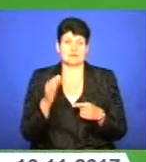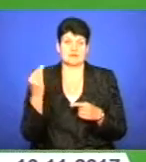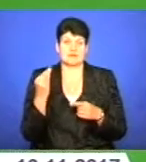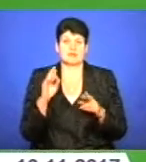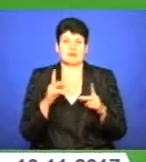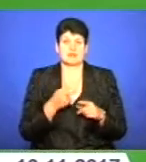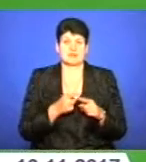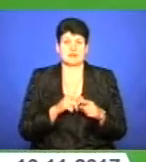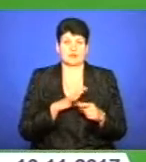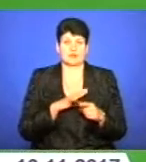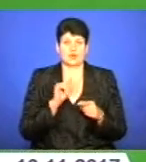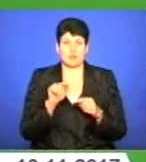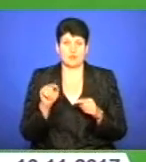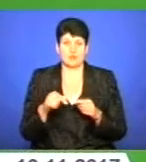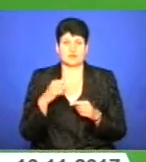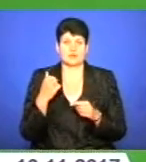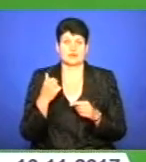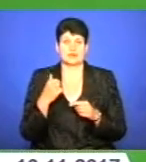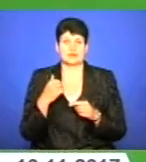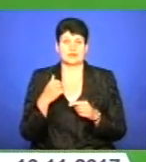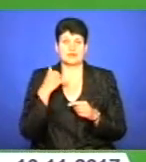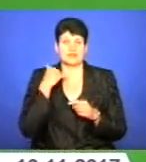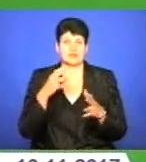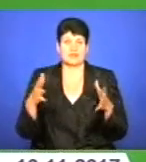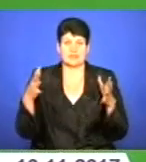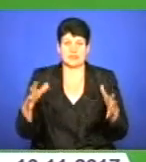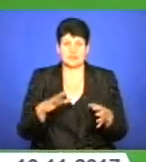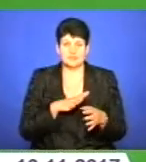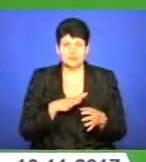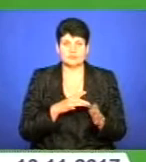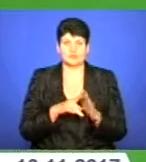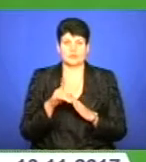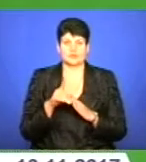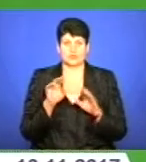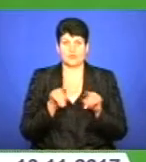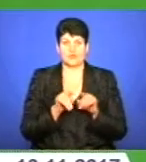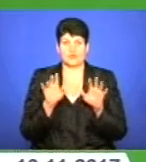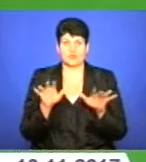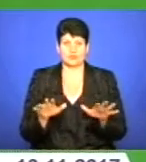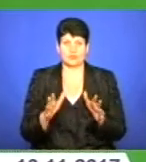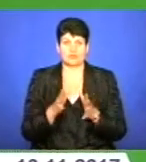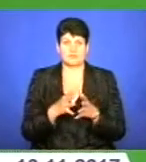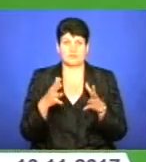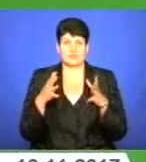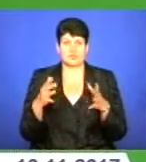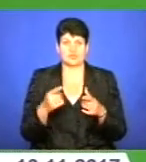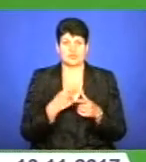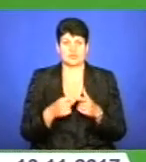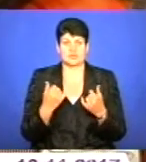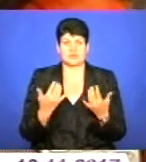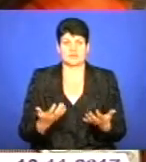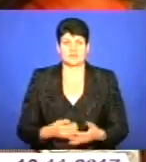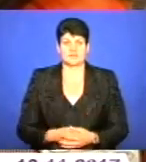були кнопкові телефони, взагалі, які вони перші великі були. І так само, відповідно до комп'ютерів, що вони там мали більші габарити, ніж зараз